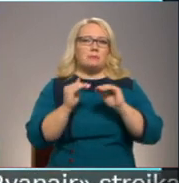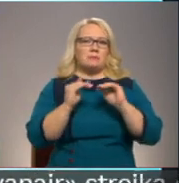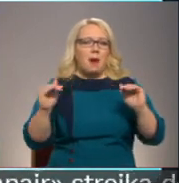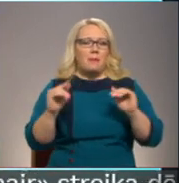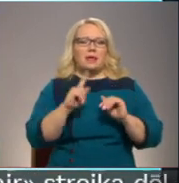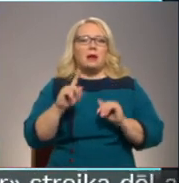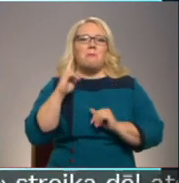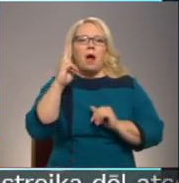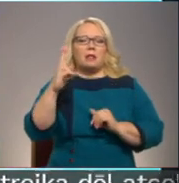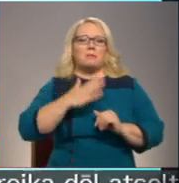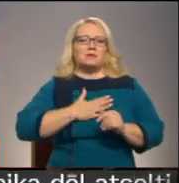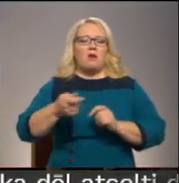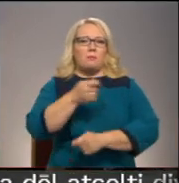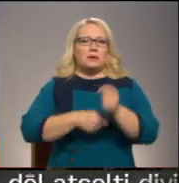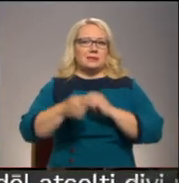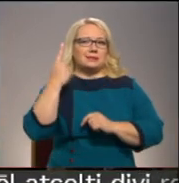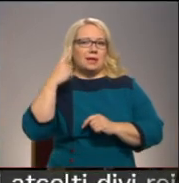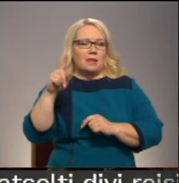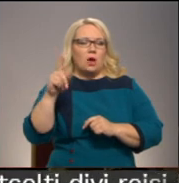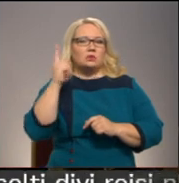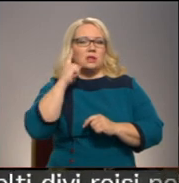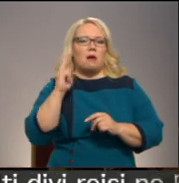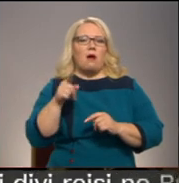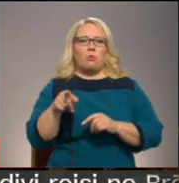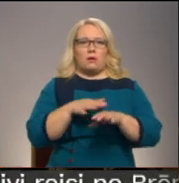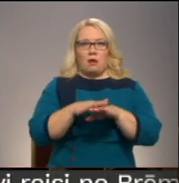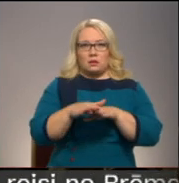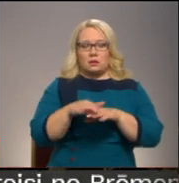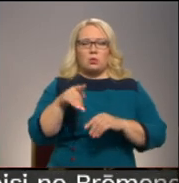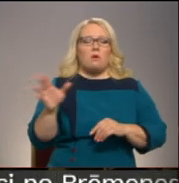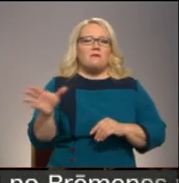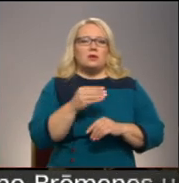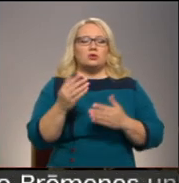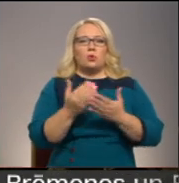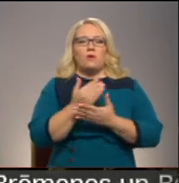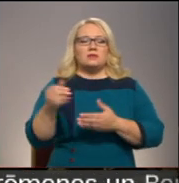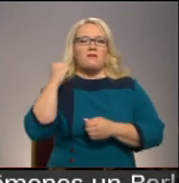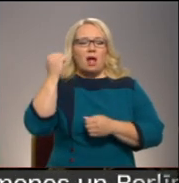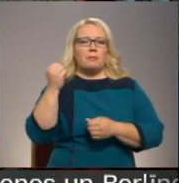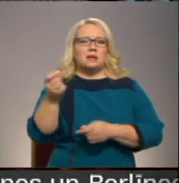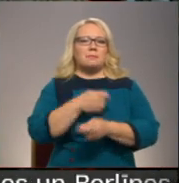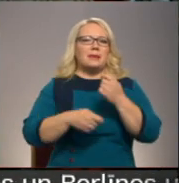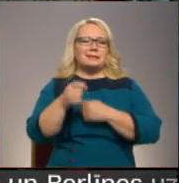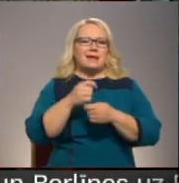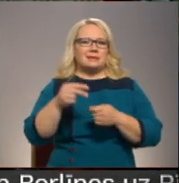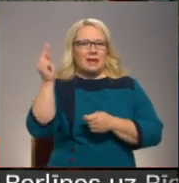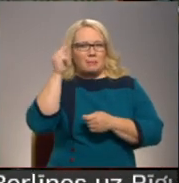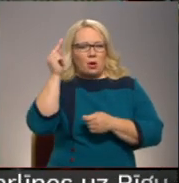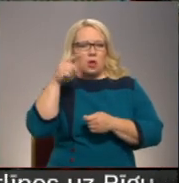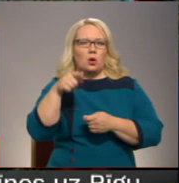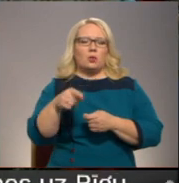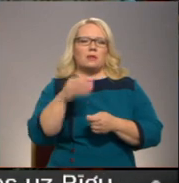jau ir pārliecība par savu biznesa ideju un zināšanas, kā to realizēt. To visu viņš guvis Valmieras biznesa inkubatorā, kas sniedz